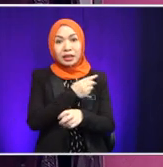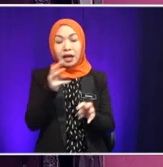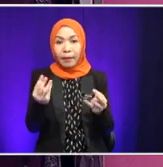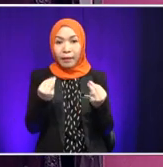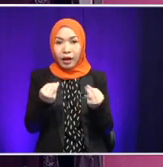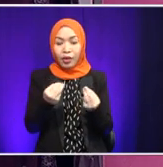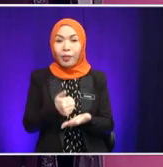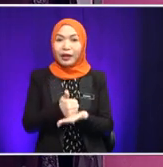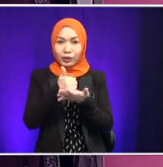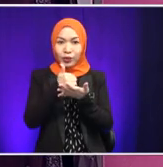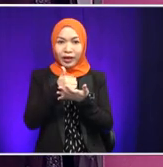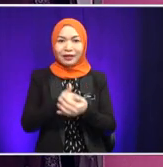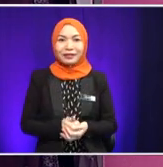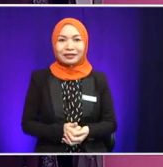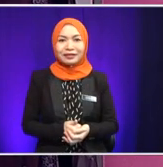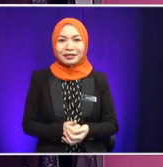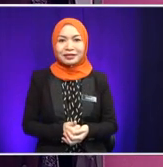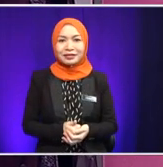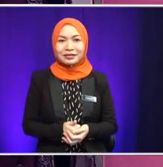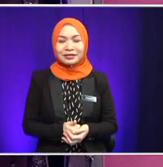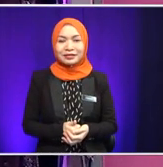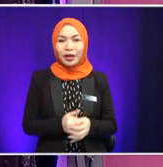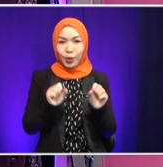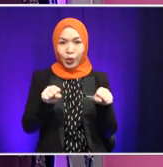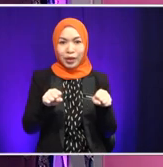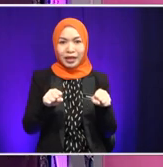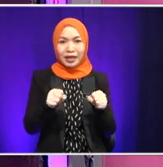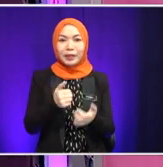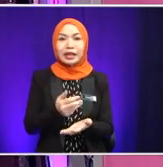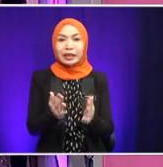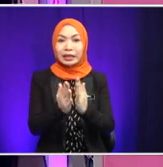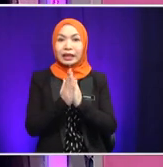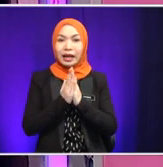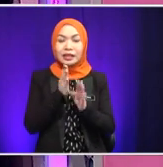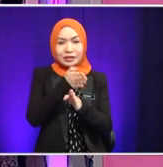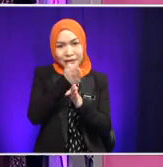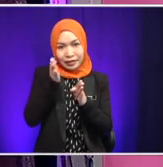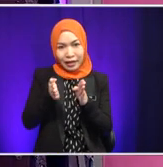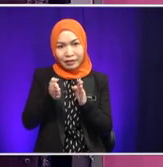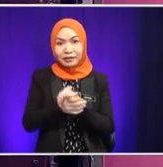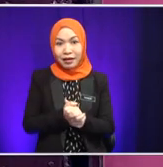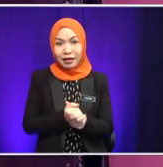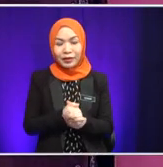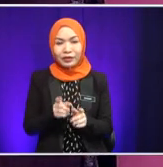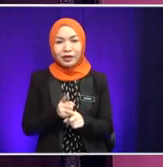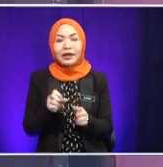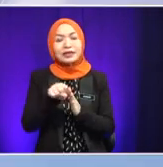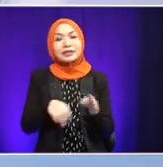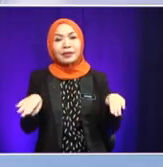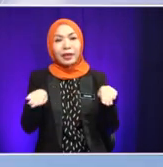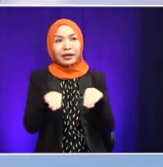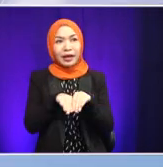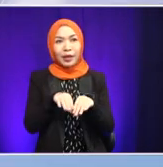yang seterusnya sebagai murid Bagaimanakah Anda memamerkan